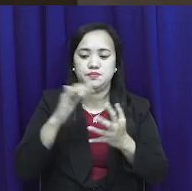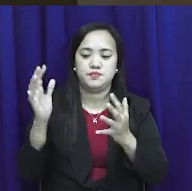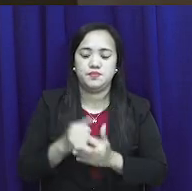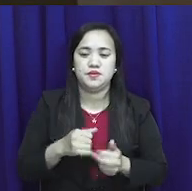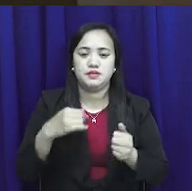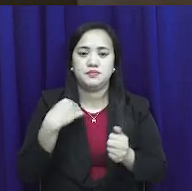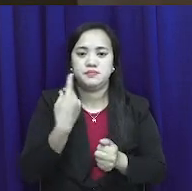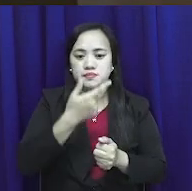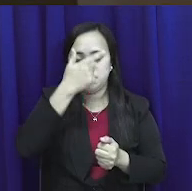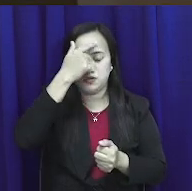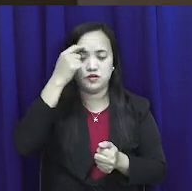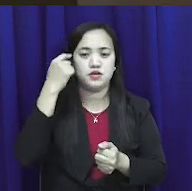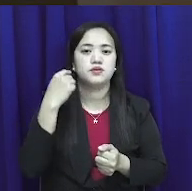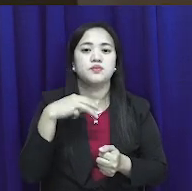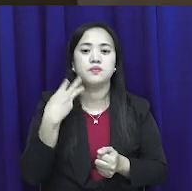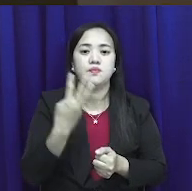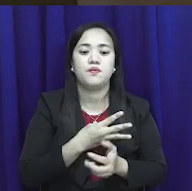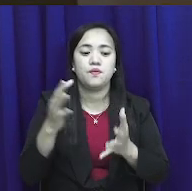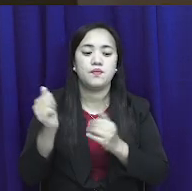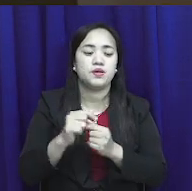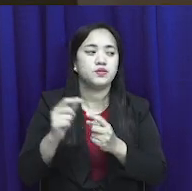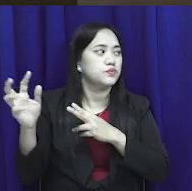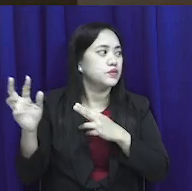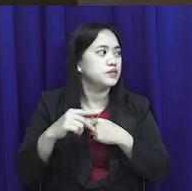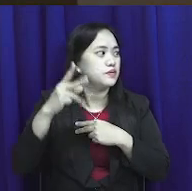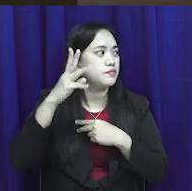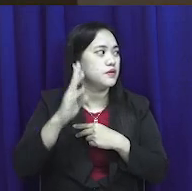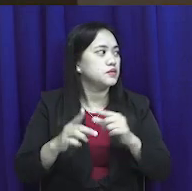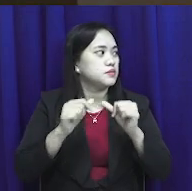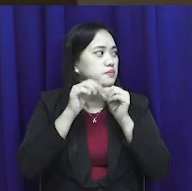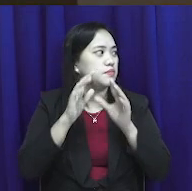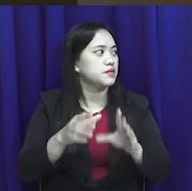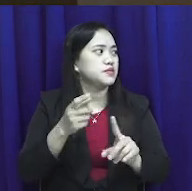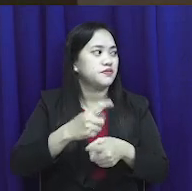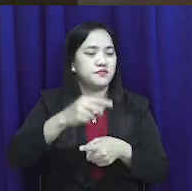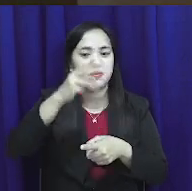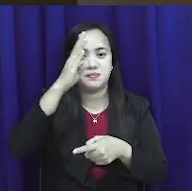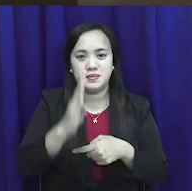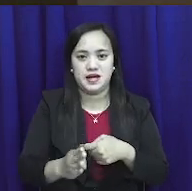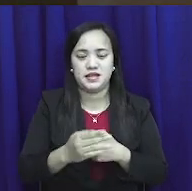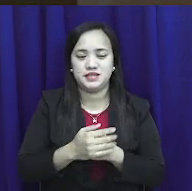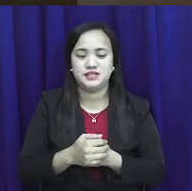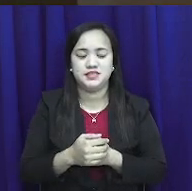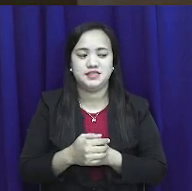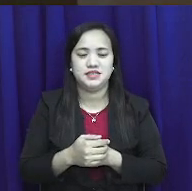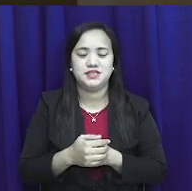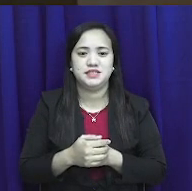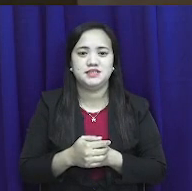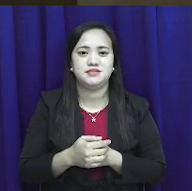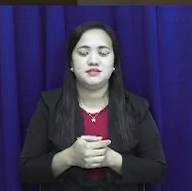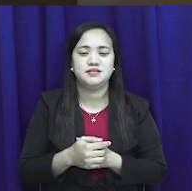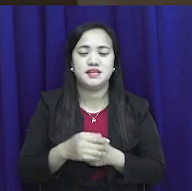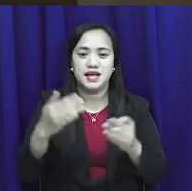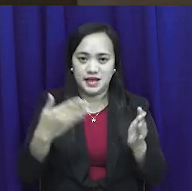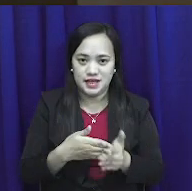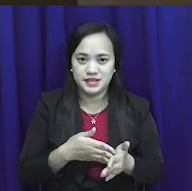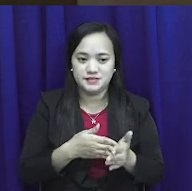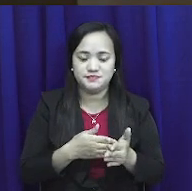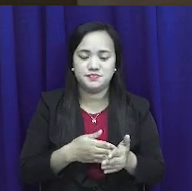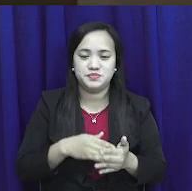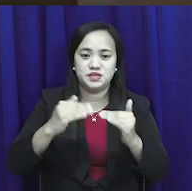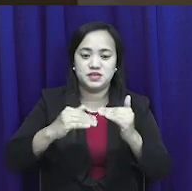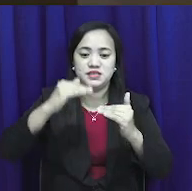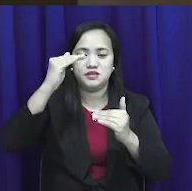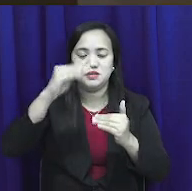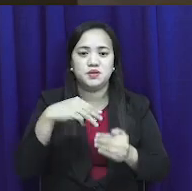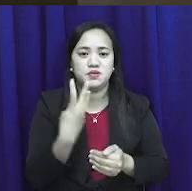namin ay lahat tayo ay makatanggap ng pagpapala sa ng panginoon para Tay patuloy na lumago muli on top of